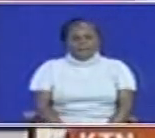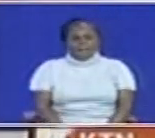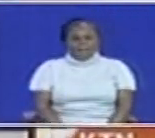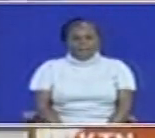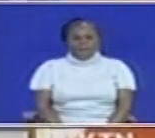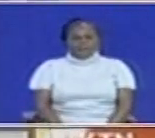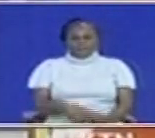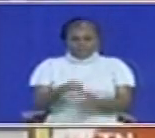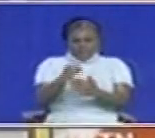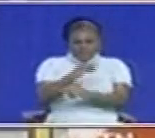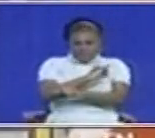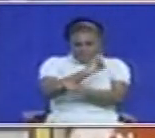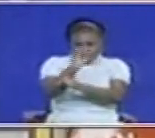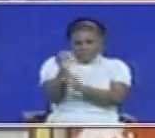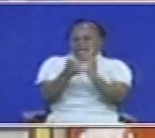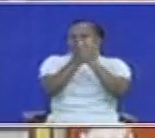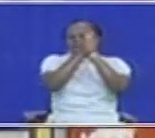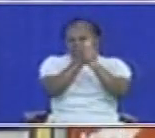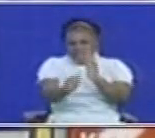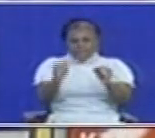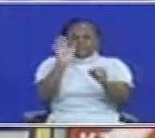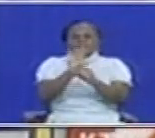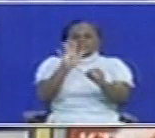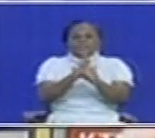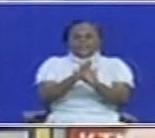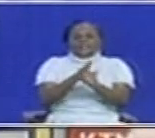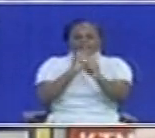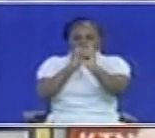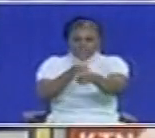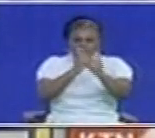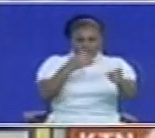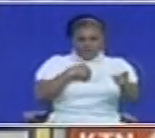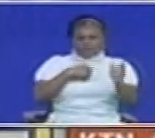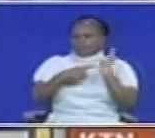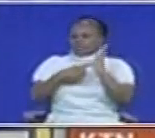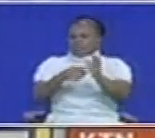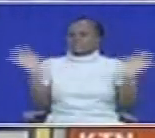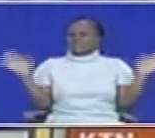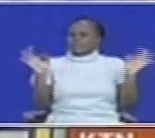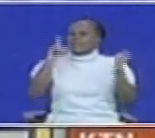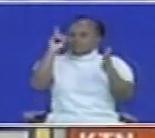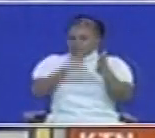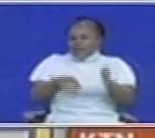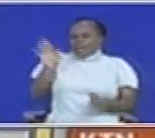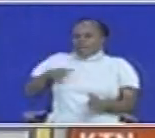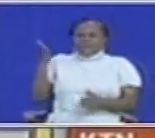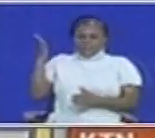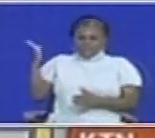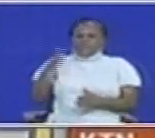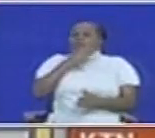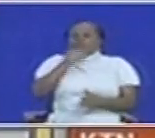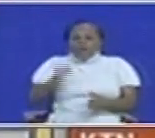Ni msanii shupavu ambaye huasisimua wengi kwa kipaji chake cha uchoraji. Kinachoshangaza wengi ni kuwa Bi Mary Wanja aliye na umri wa